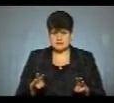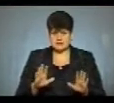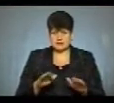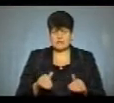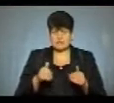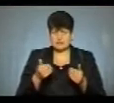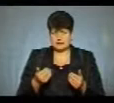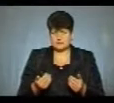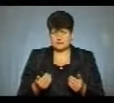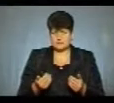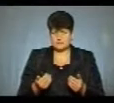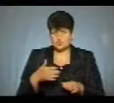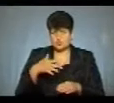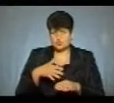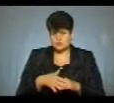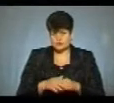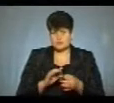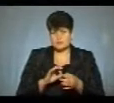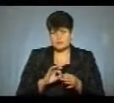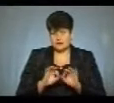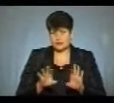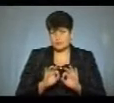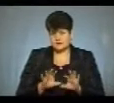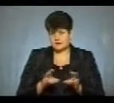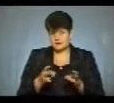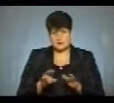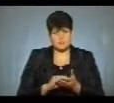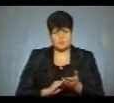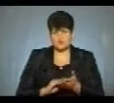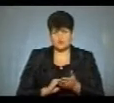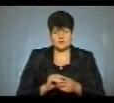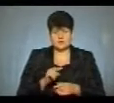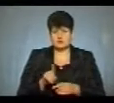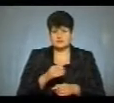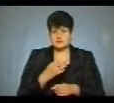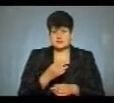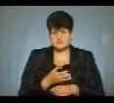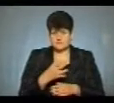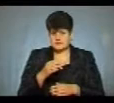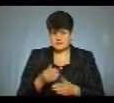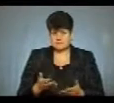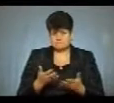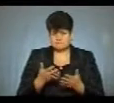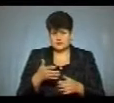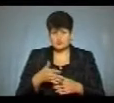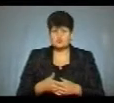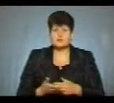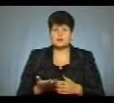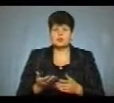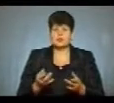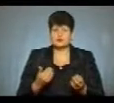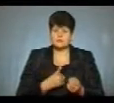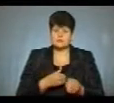надав зрозумілий коментар. Я думаю, що не варто повторювати те, що він сказав. Все чітко зрозуміло. Разом хотів би зазначити,